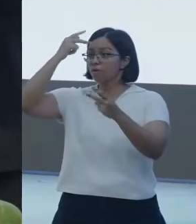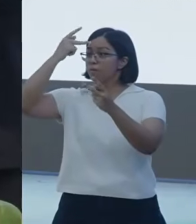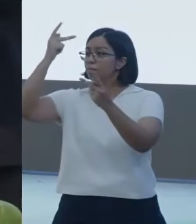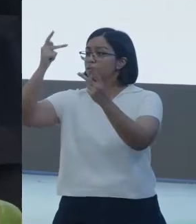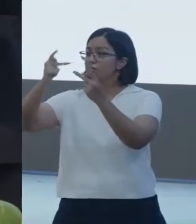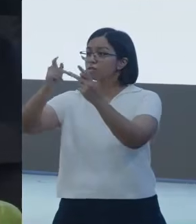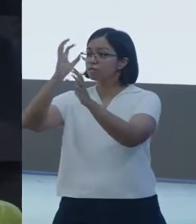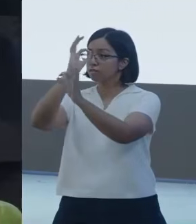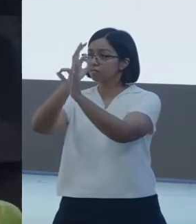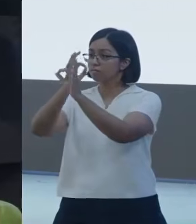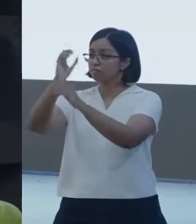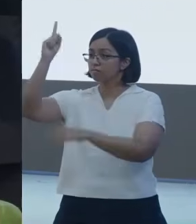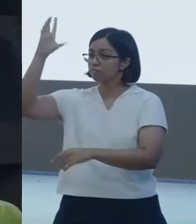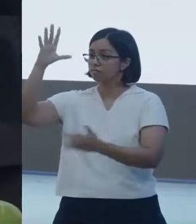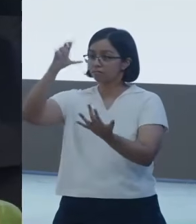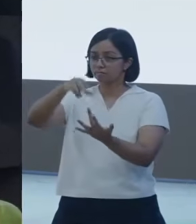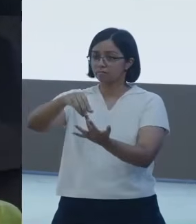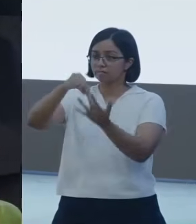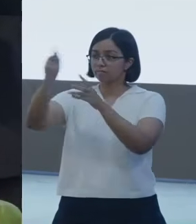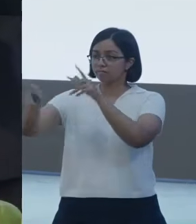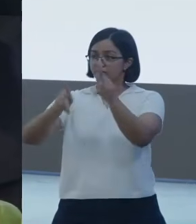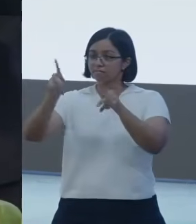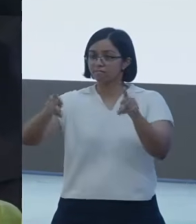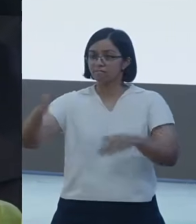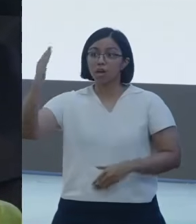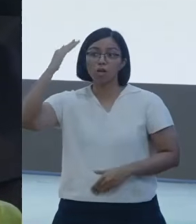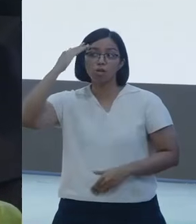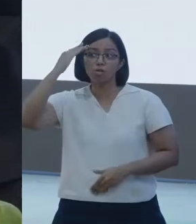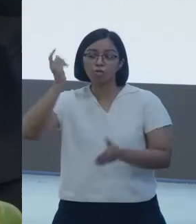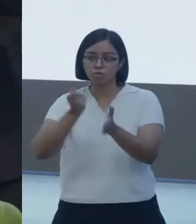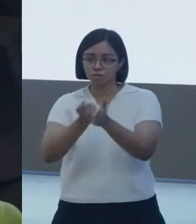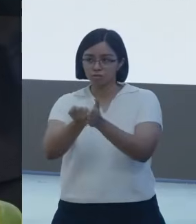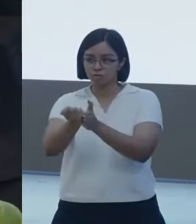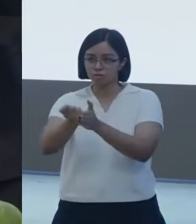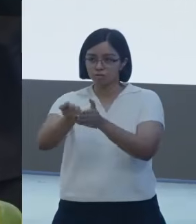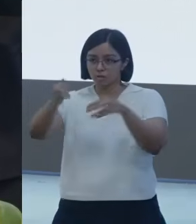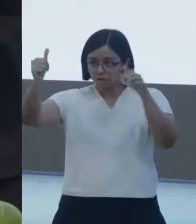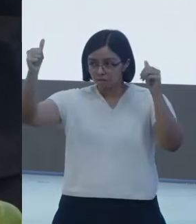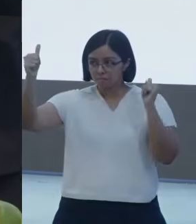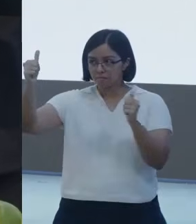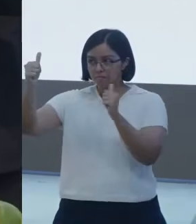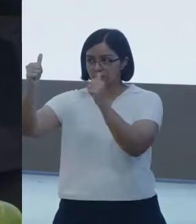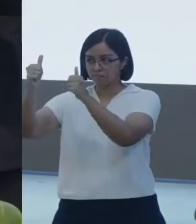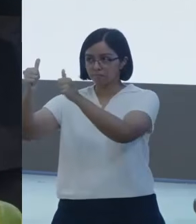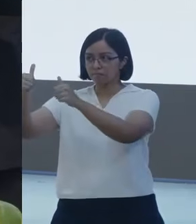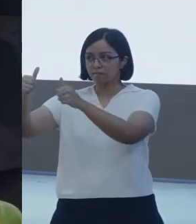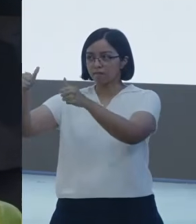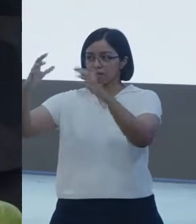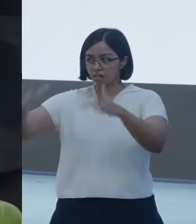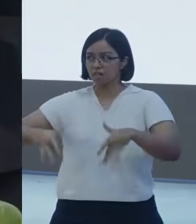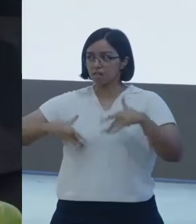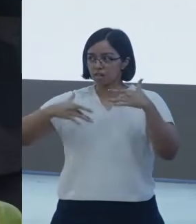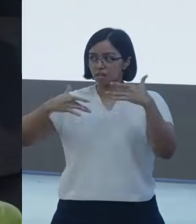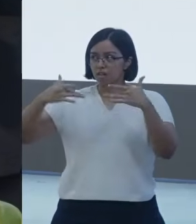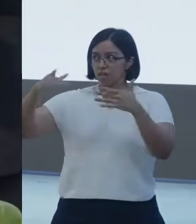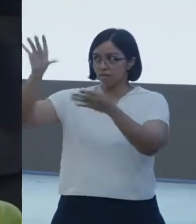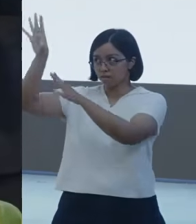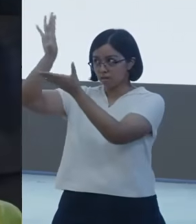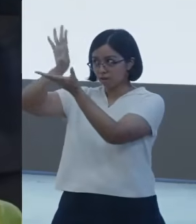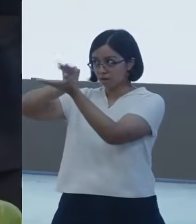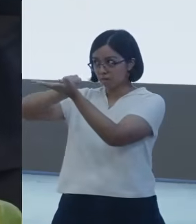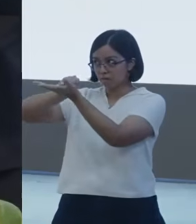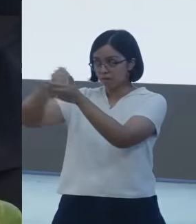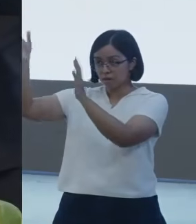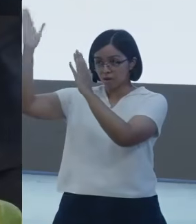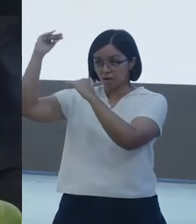God's elect and their knowledge of the truth, which accords with godliness, in hope of eternal